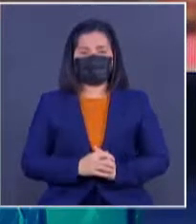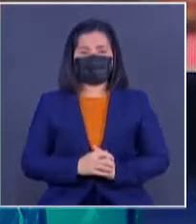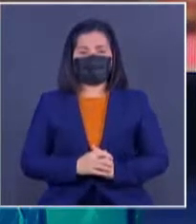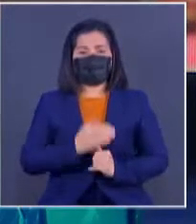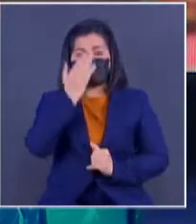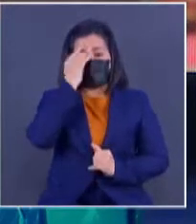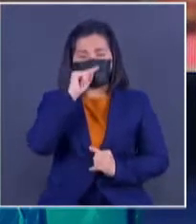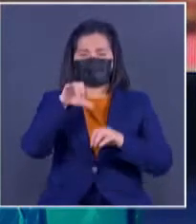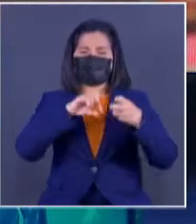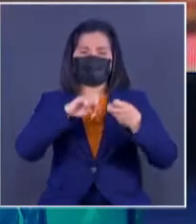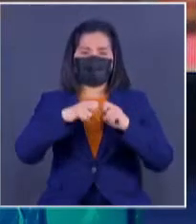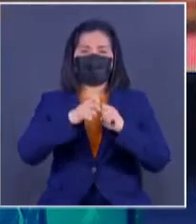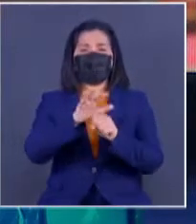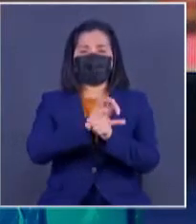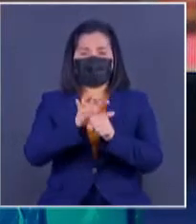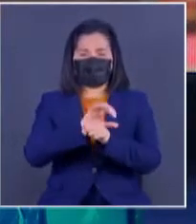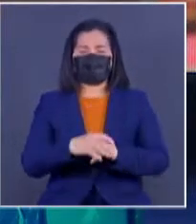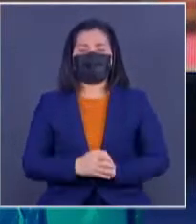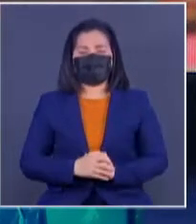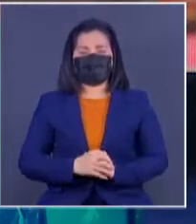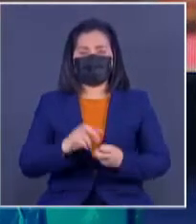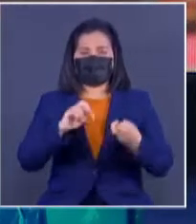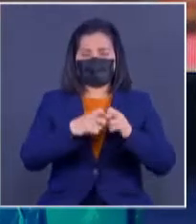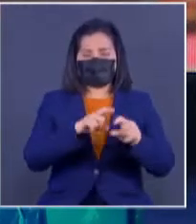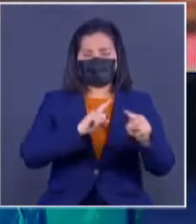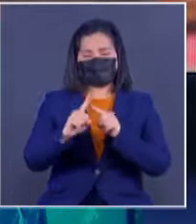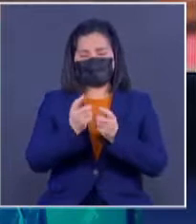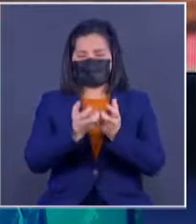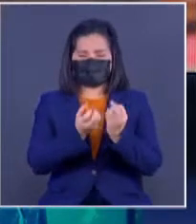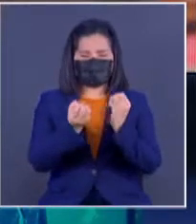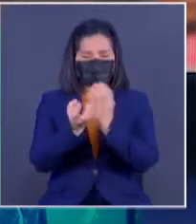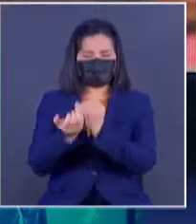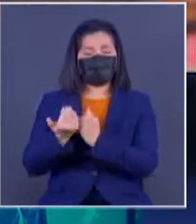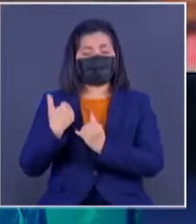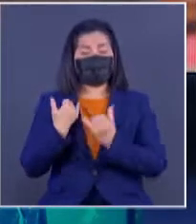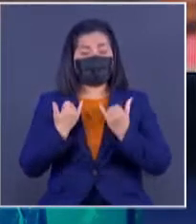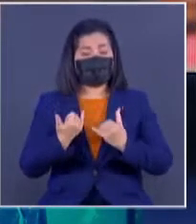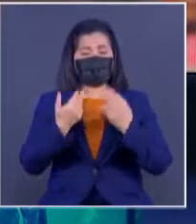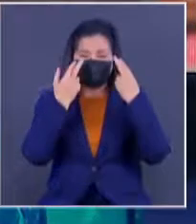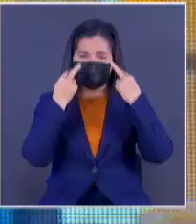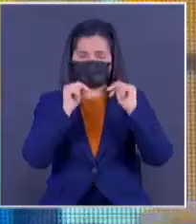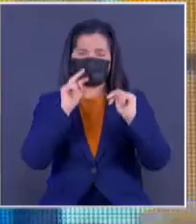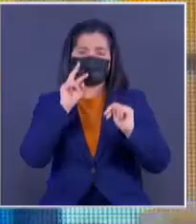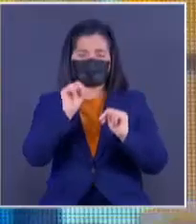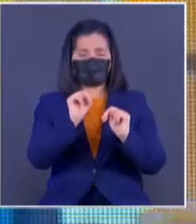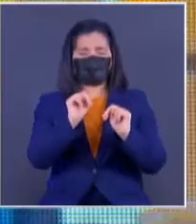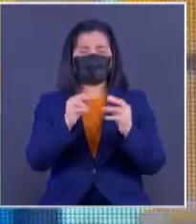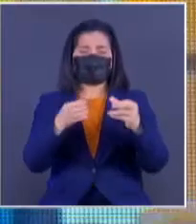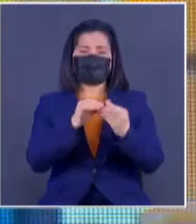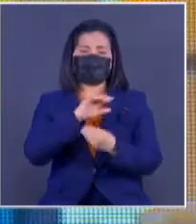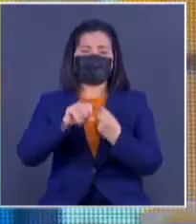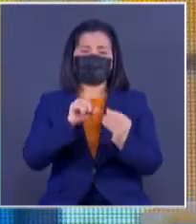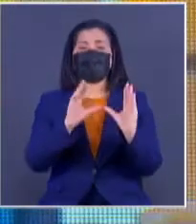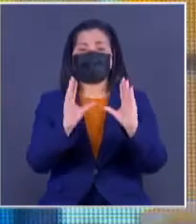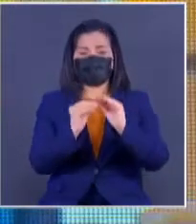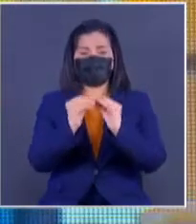แลโควิด-19 ณขณะนี้แน่นอนครับผลกระทบจะเกิดขึ้นอีกมากมายทีเดียววันนี้ครับท่านนายกรัฐมนตรีนัดประชุมทีมเศรษฐกิจโดยด่วนนะครับ